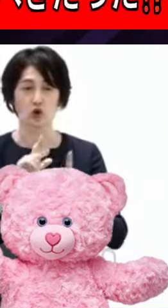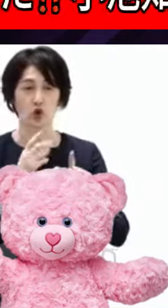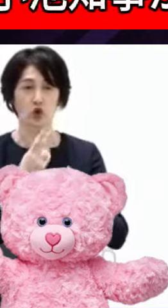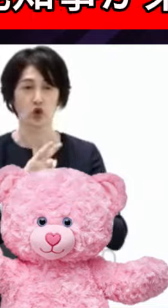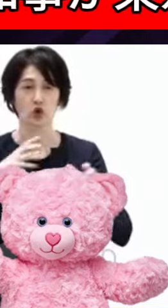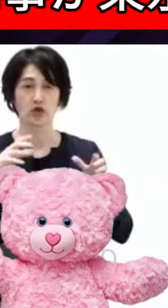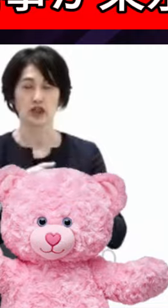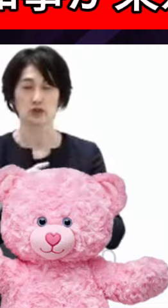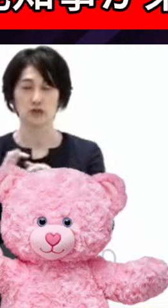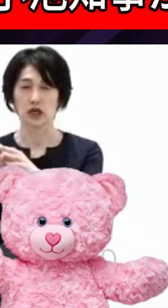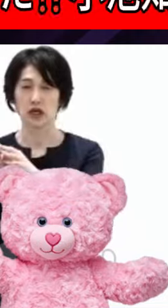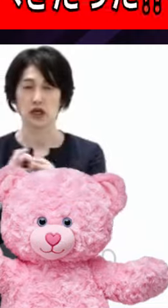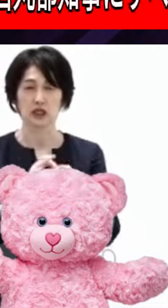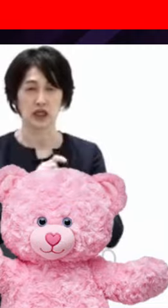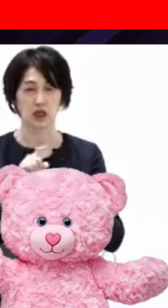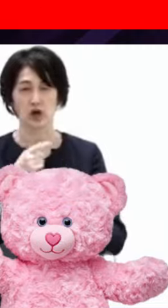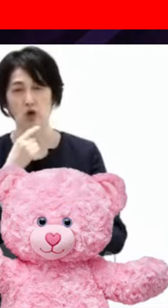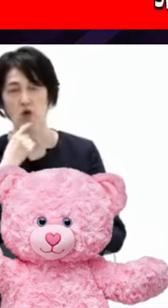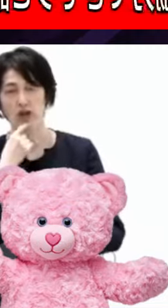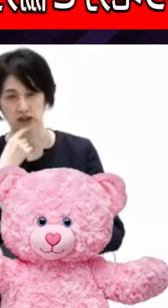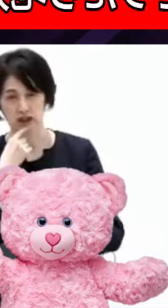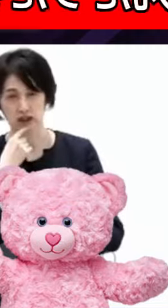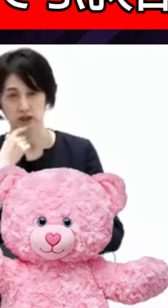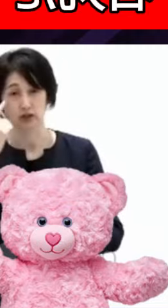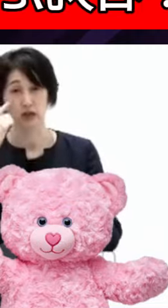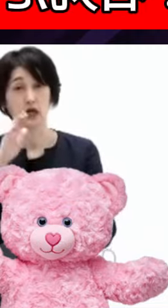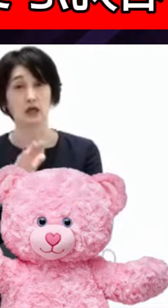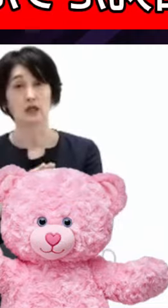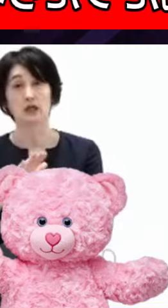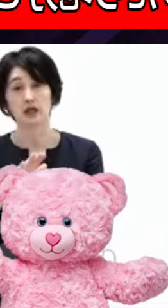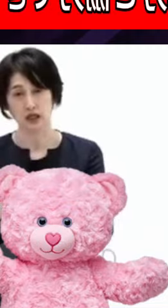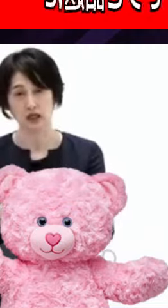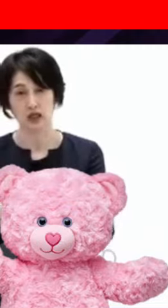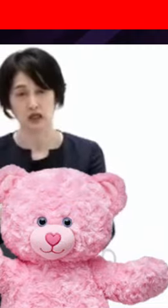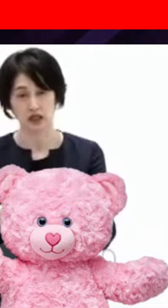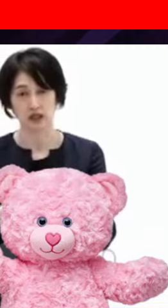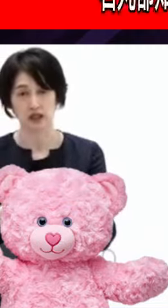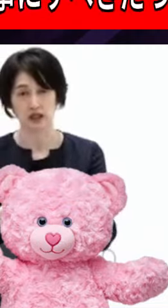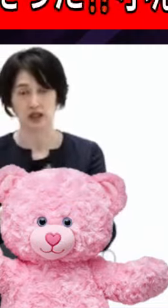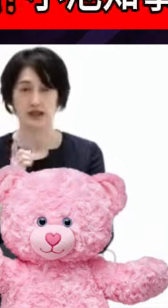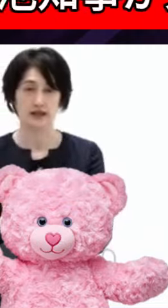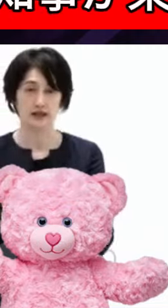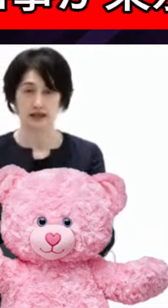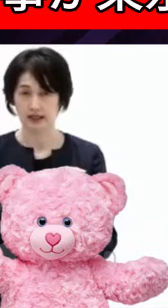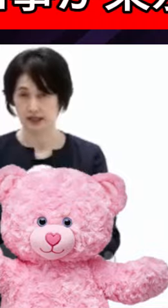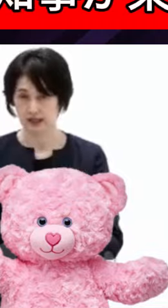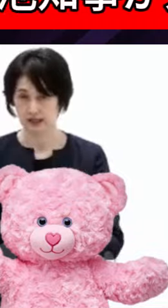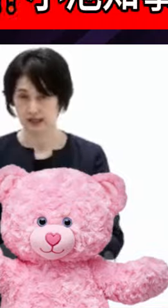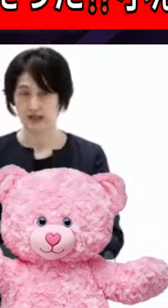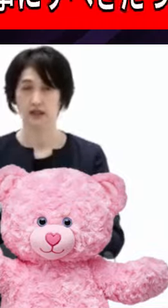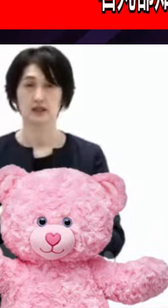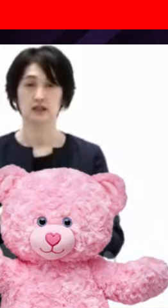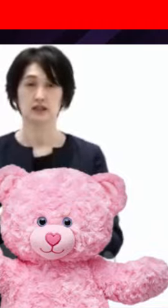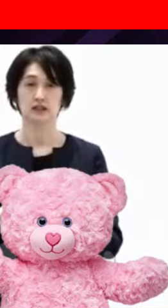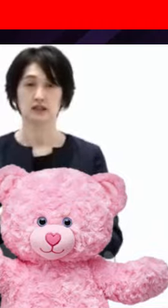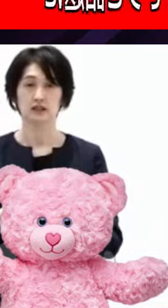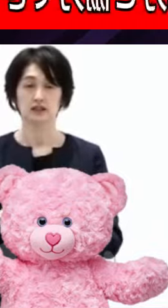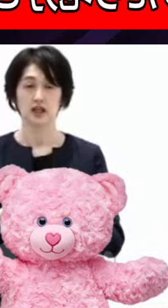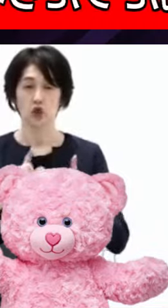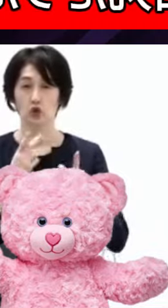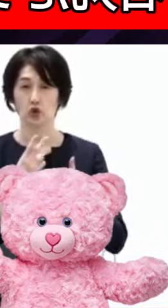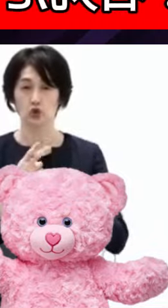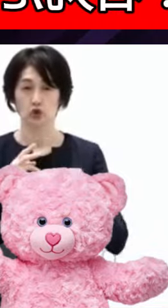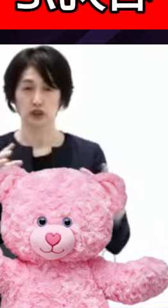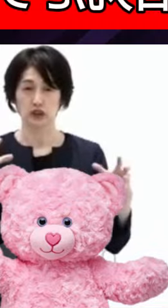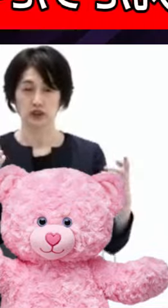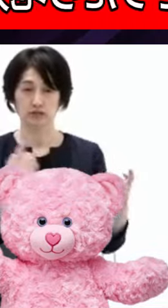をしたところにこそですね、いろんなサポートがこの集まるというそ